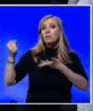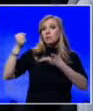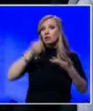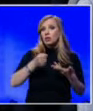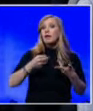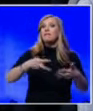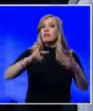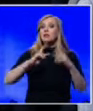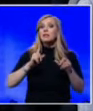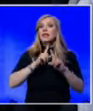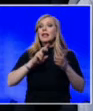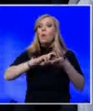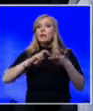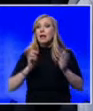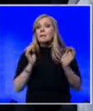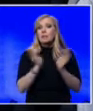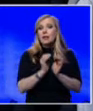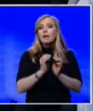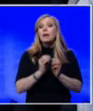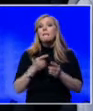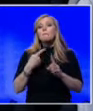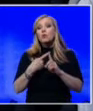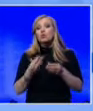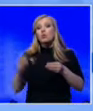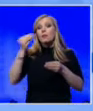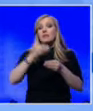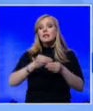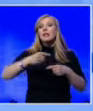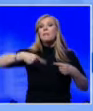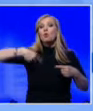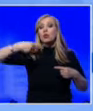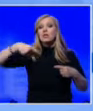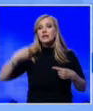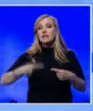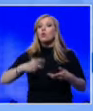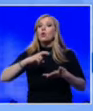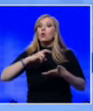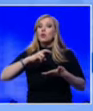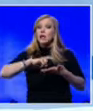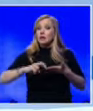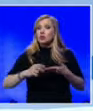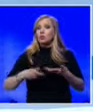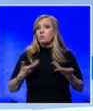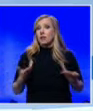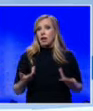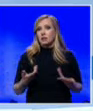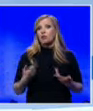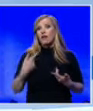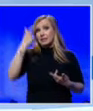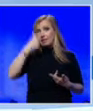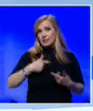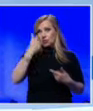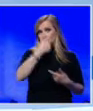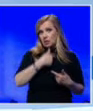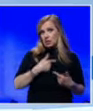на необлагаемия минимум и прилагане на прогресивно данъчно облагане. Но това е за физическите лица. По отношение на фирмите